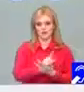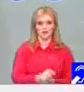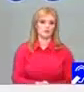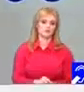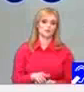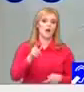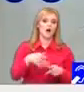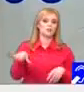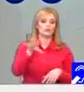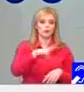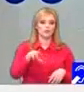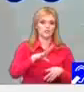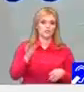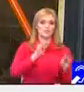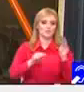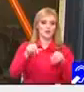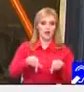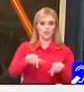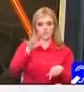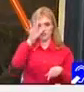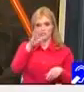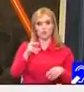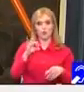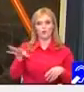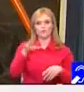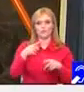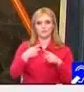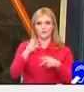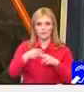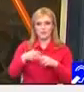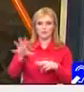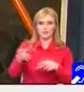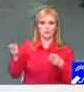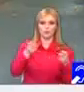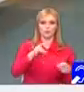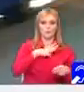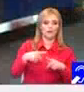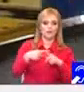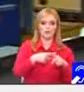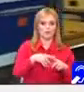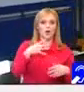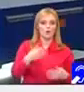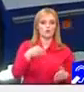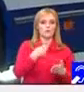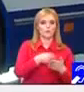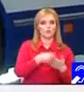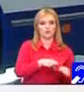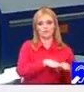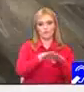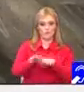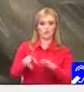regiei transport electric cu piese aduse de la o fabrică din Minsk, Belarus. Pentru acest proiect a fost alocat un buget de 72